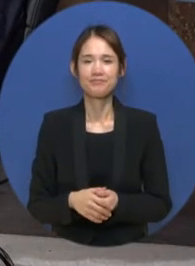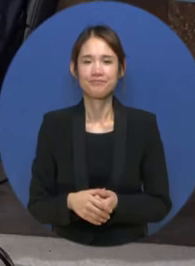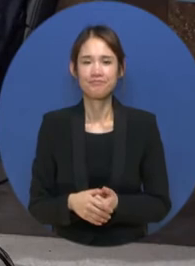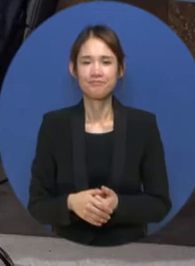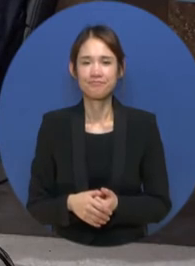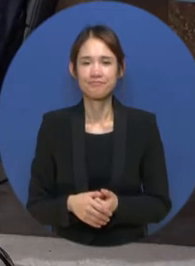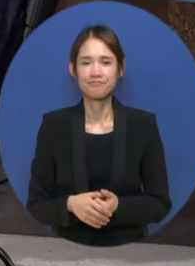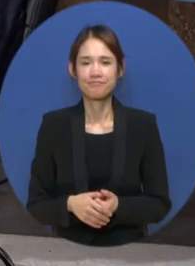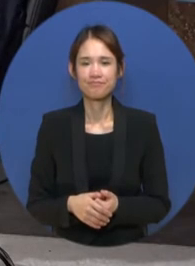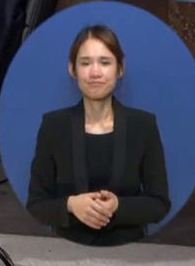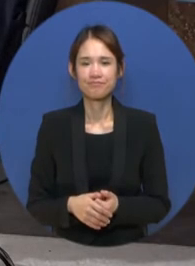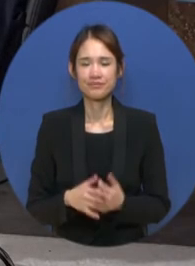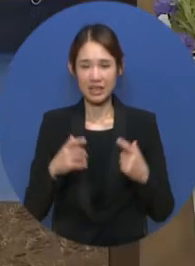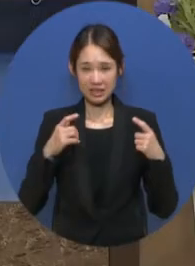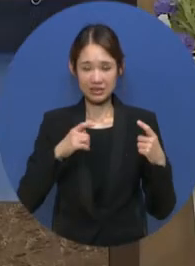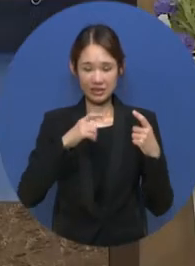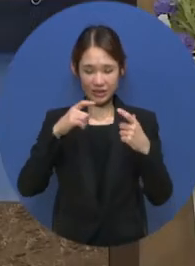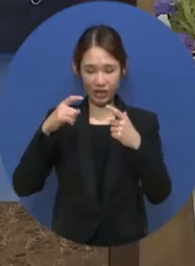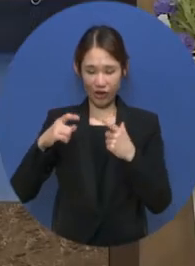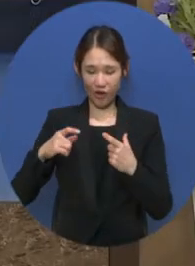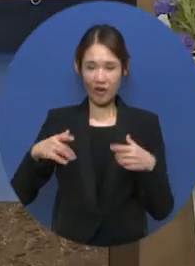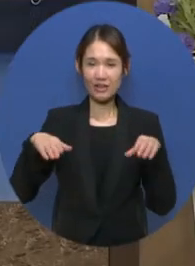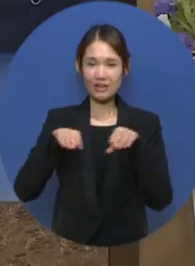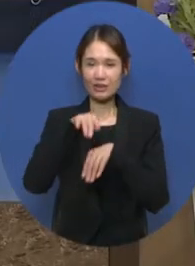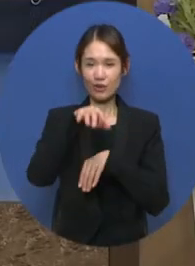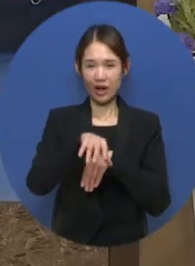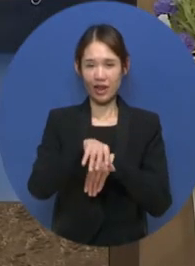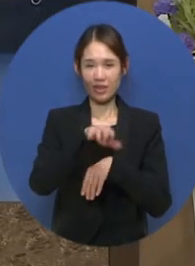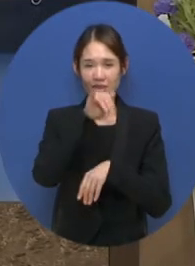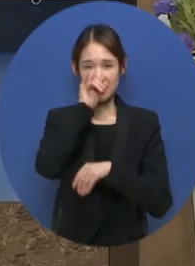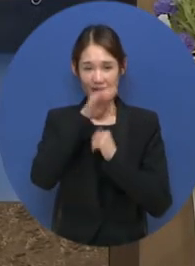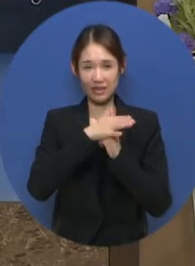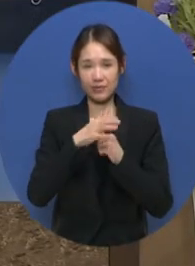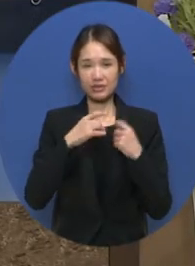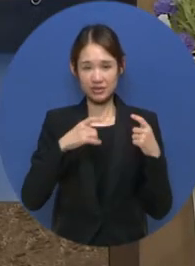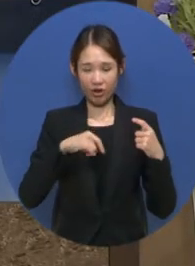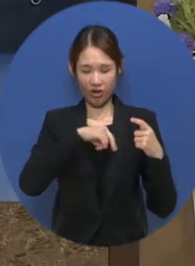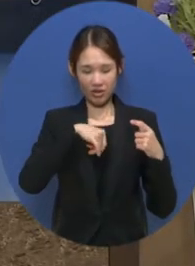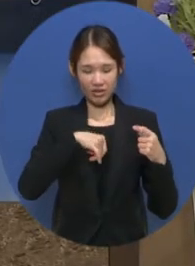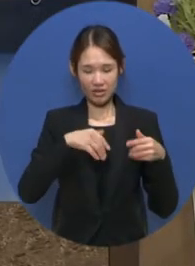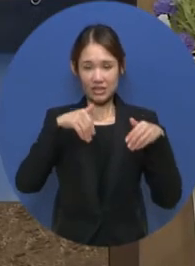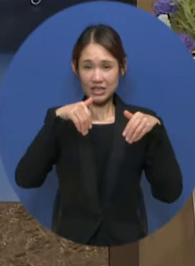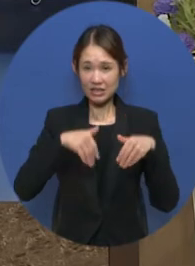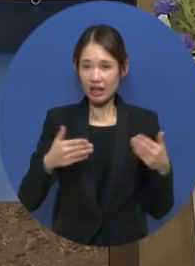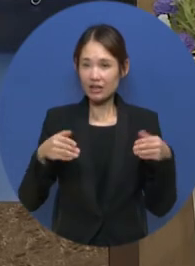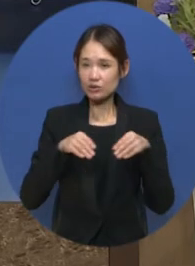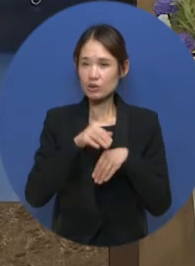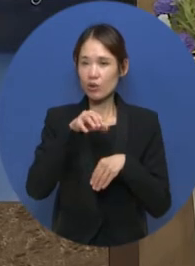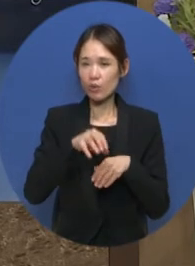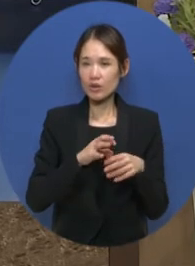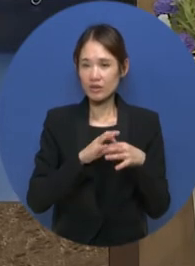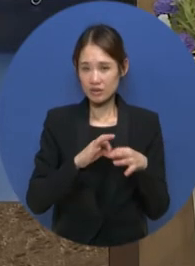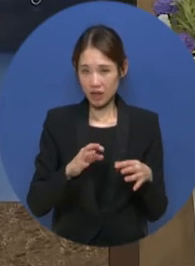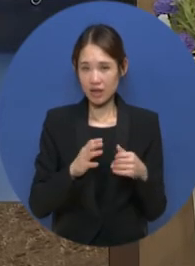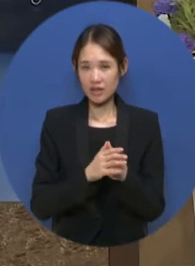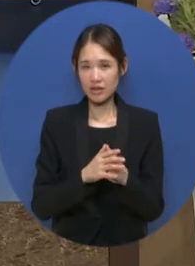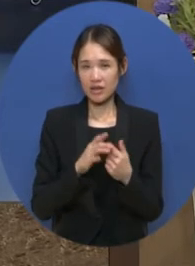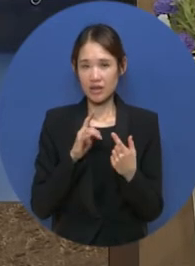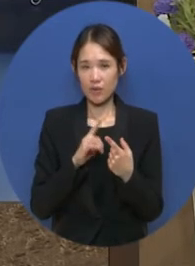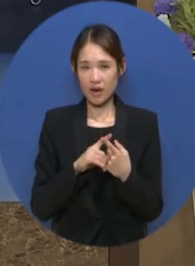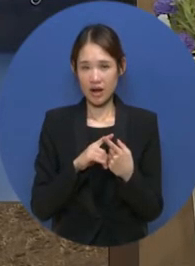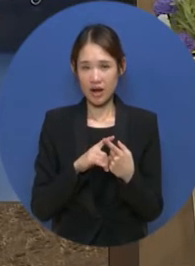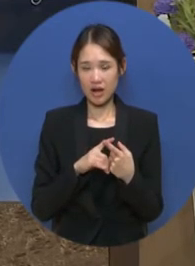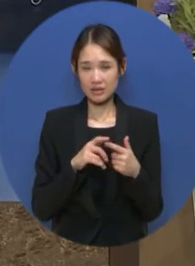으 어 그리고 또 이제 각 지역의 기관을 두고 있다보니까 어 이 지역의 어 있는 기관의 종사자에 대한